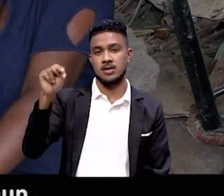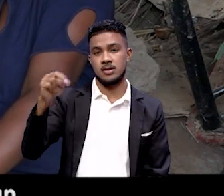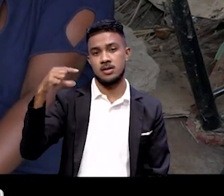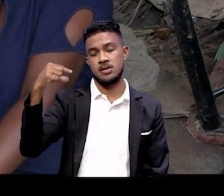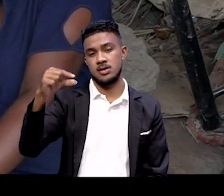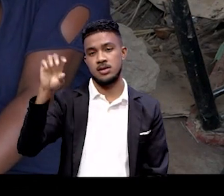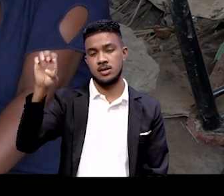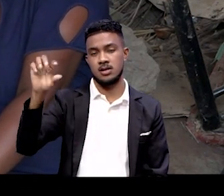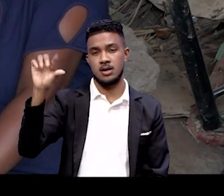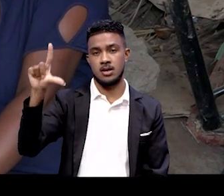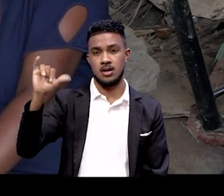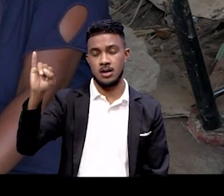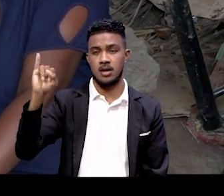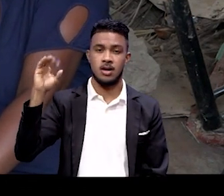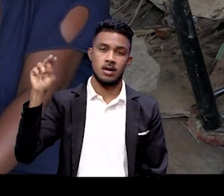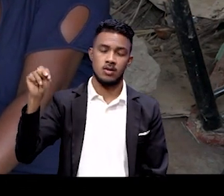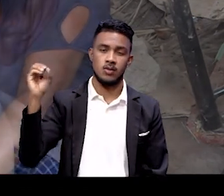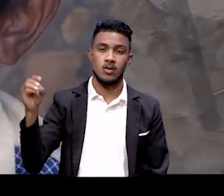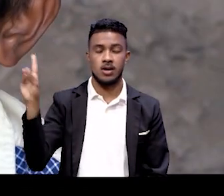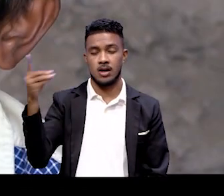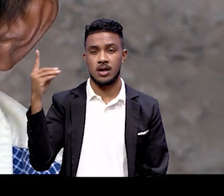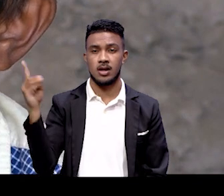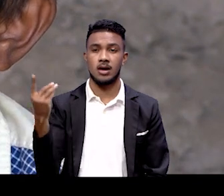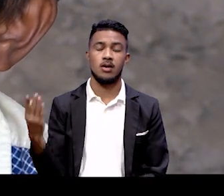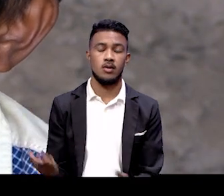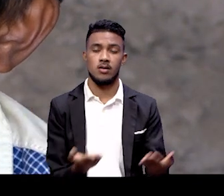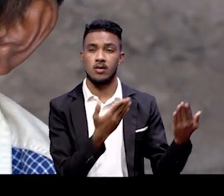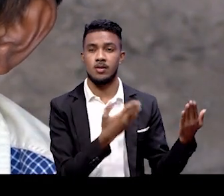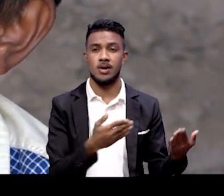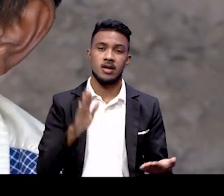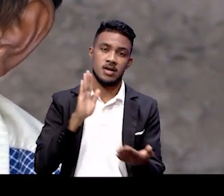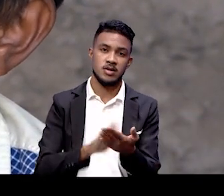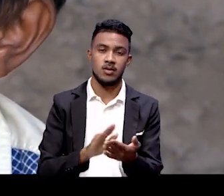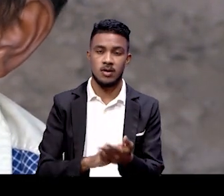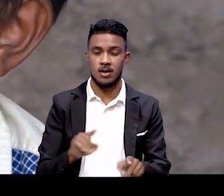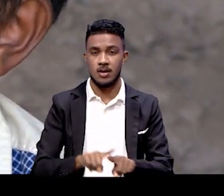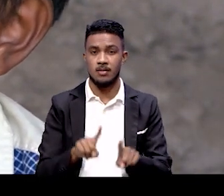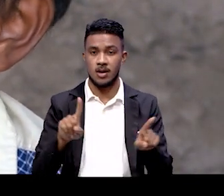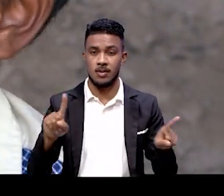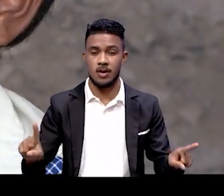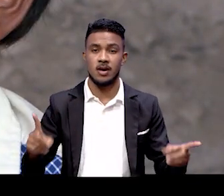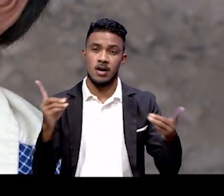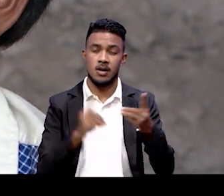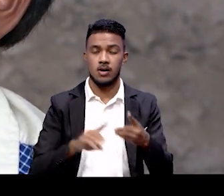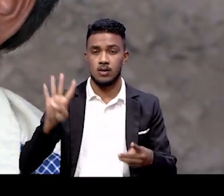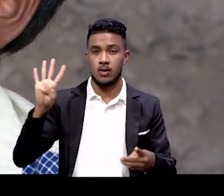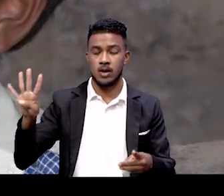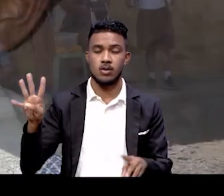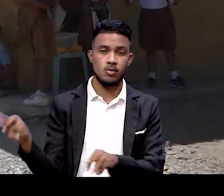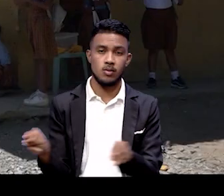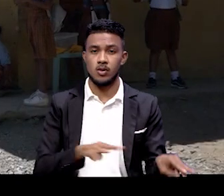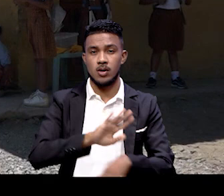soreng, dader-dader banghira lao ba eskola. Mai be, tragedia 4 de abril muda buat hotu. Ohin